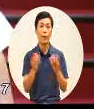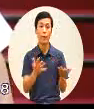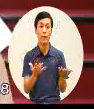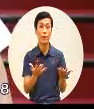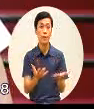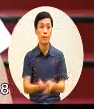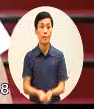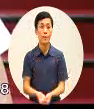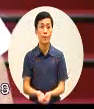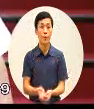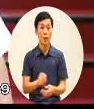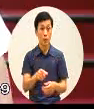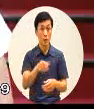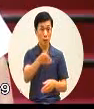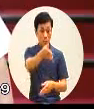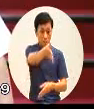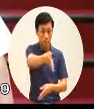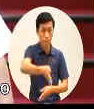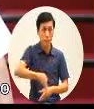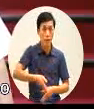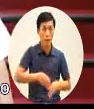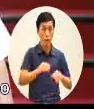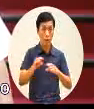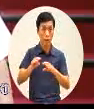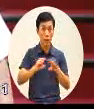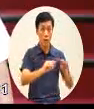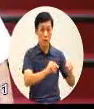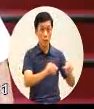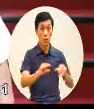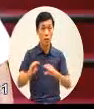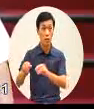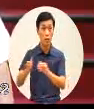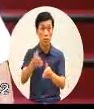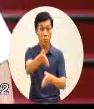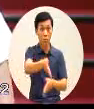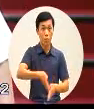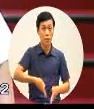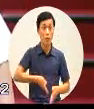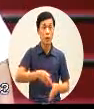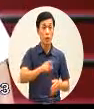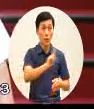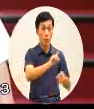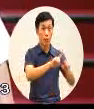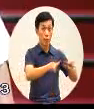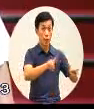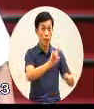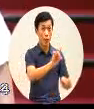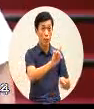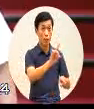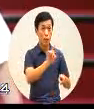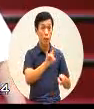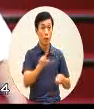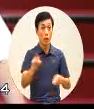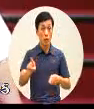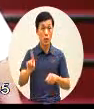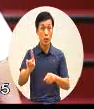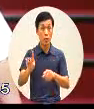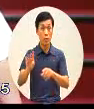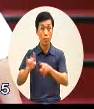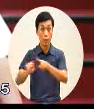白一线之隔的地啦，一块肉地。一平一百万，结果恁这边家拢还未解